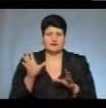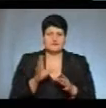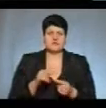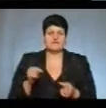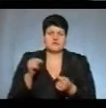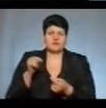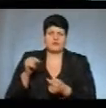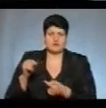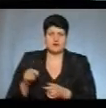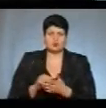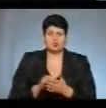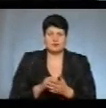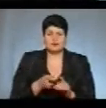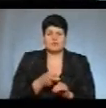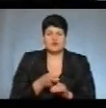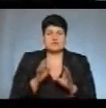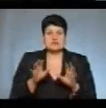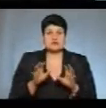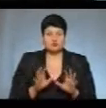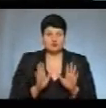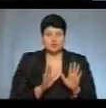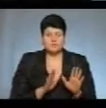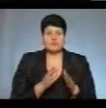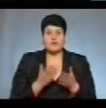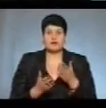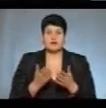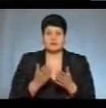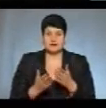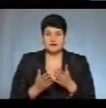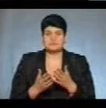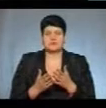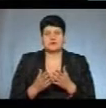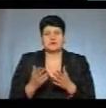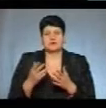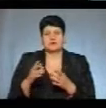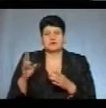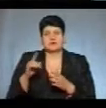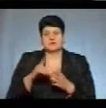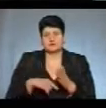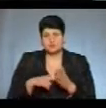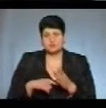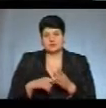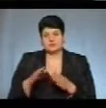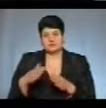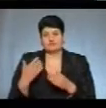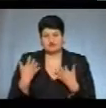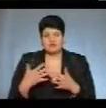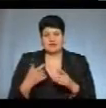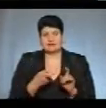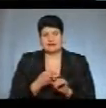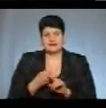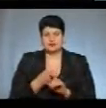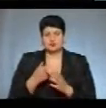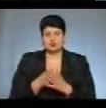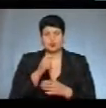відповідні документи, пов'язані з статутом, але з канонічної точки зору вони вже є, належать до